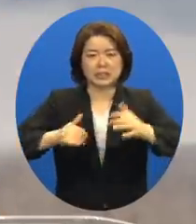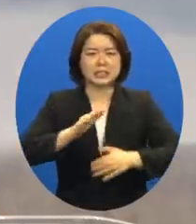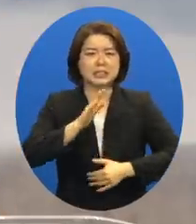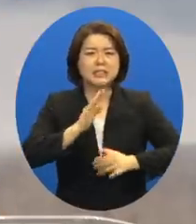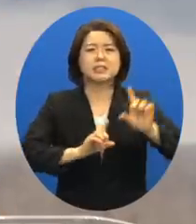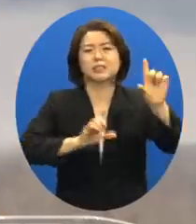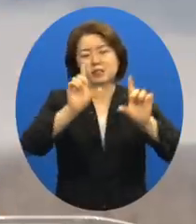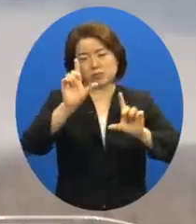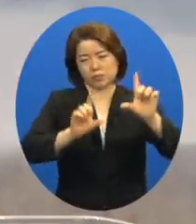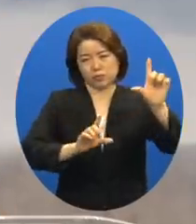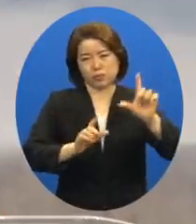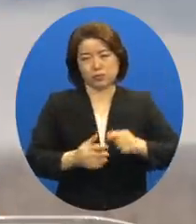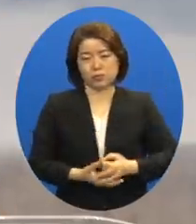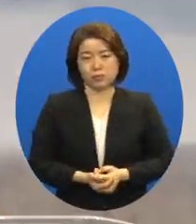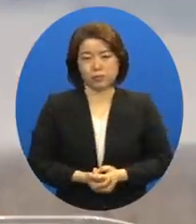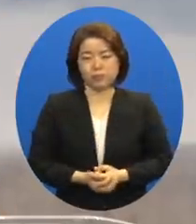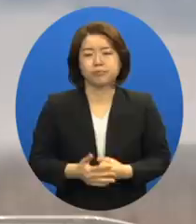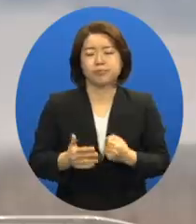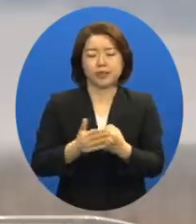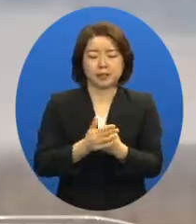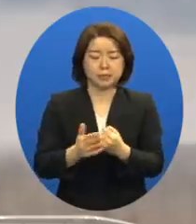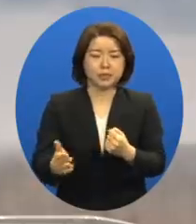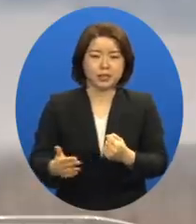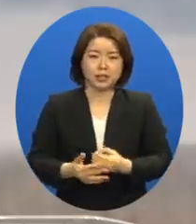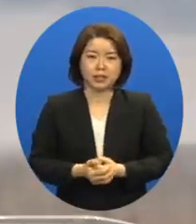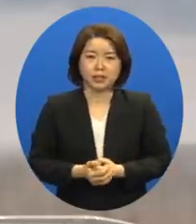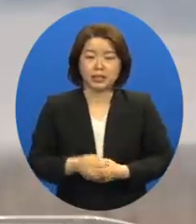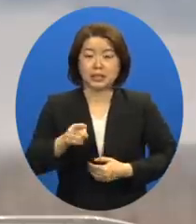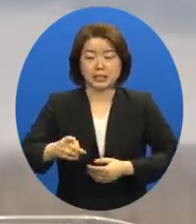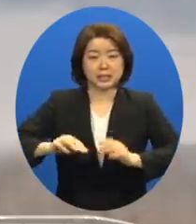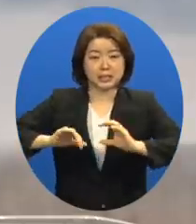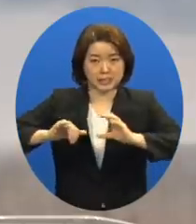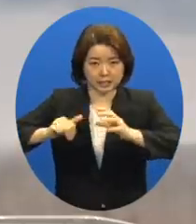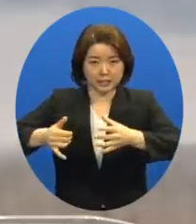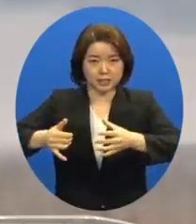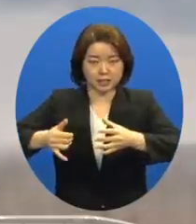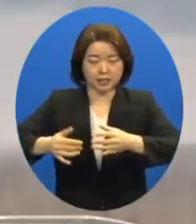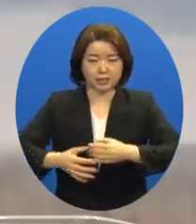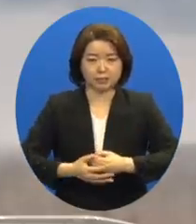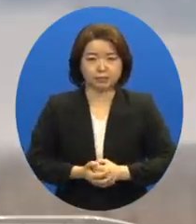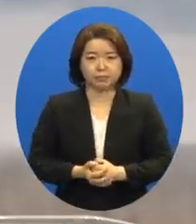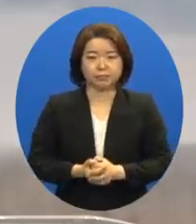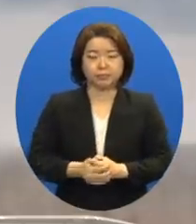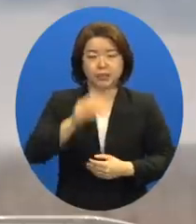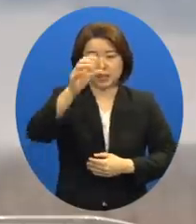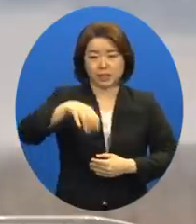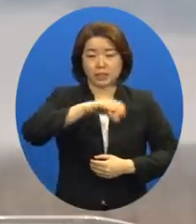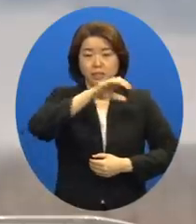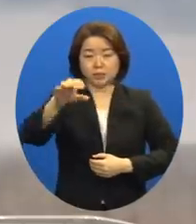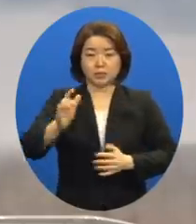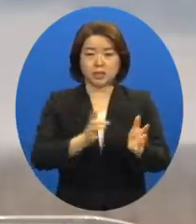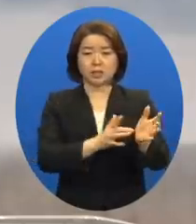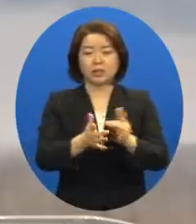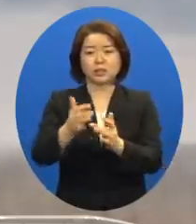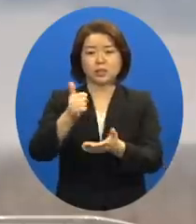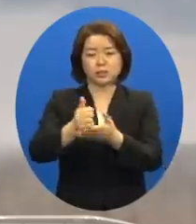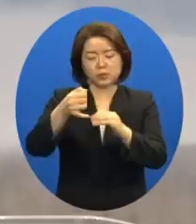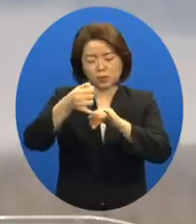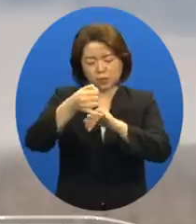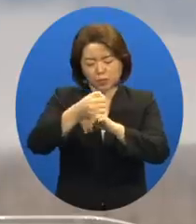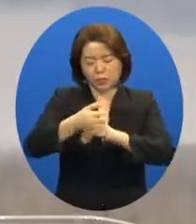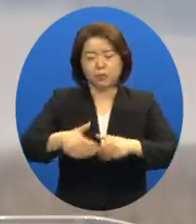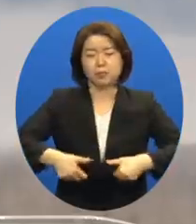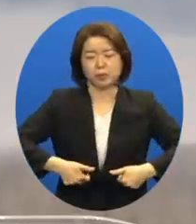실상이죠. 그러므로 이 세상은 십자가의 예수님이 필요합니다.